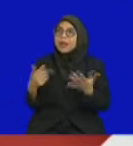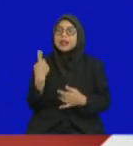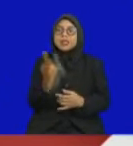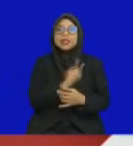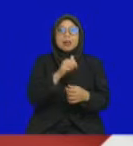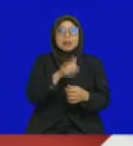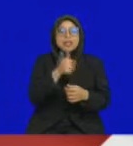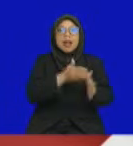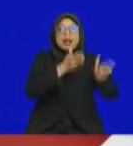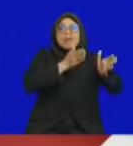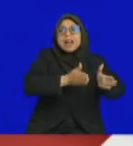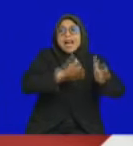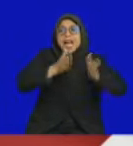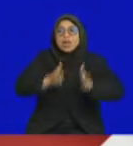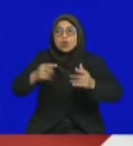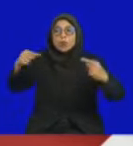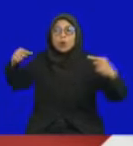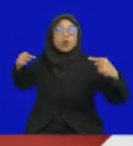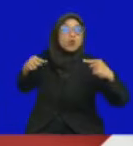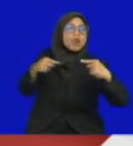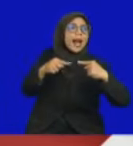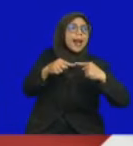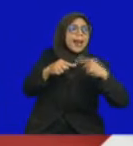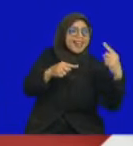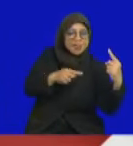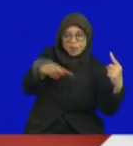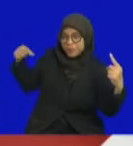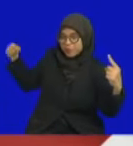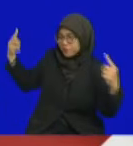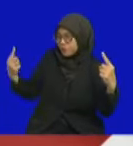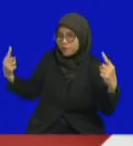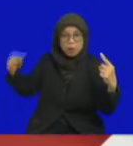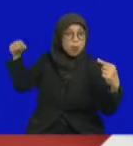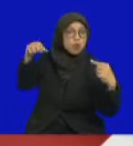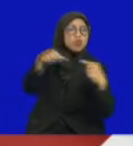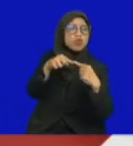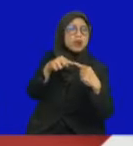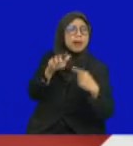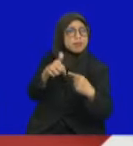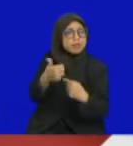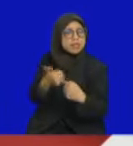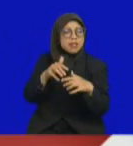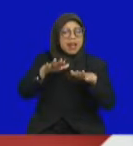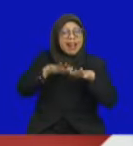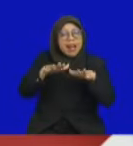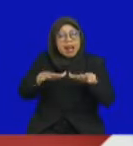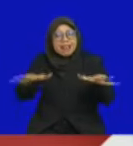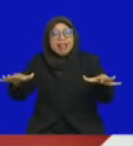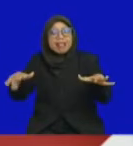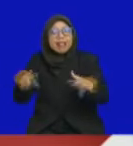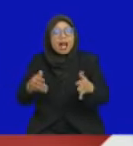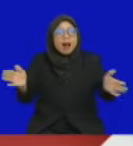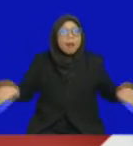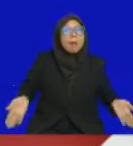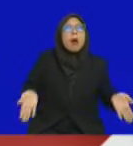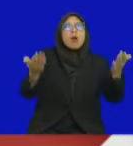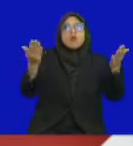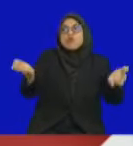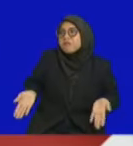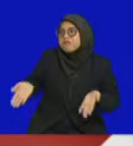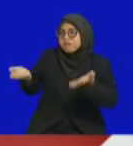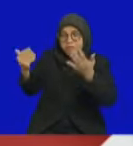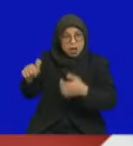mengatur konektivitas antar wilayah tersebut sehingga terjadi pemeretaan pembangunan